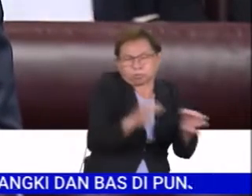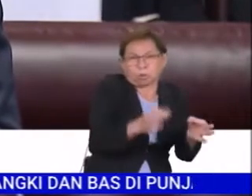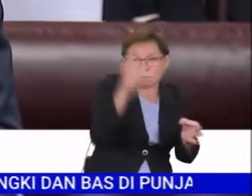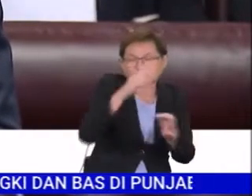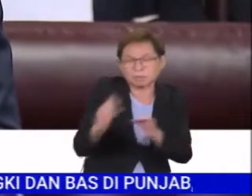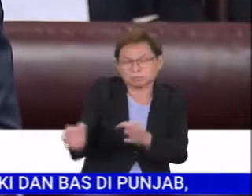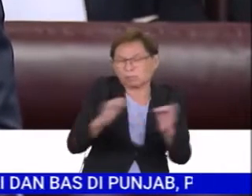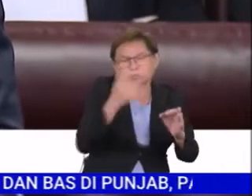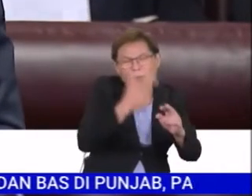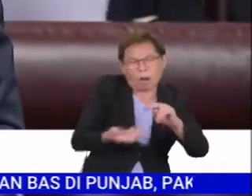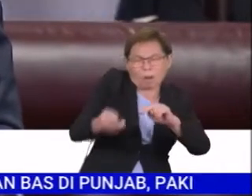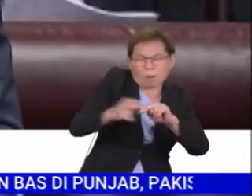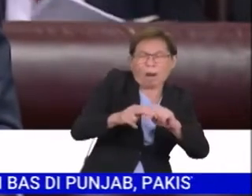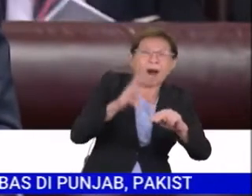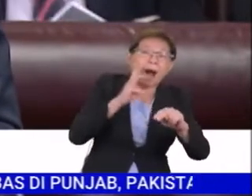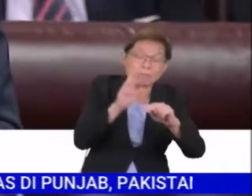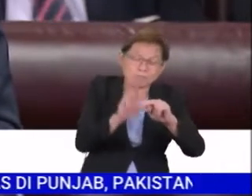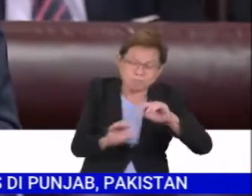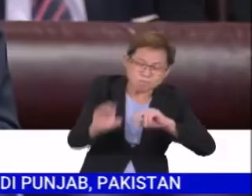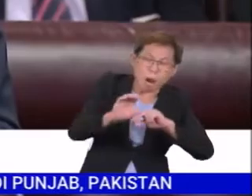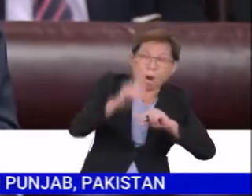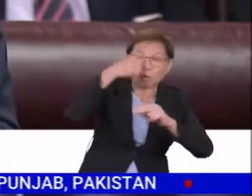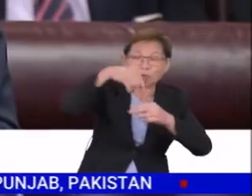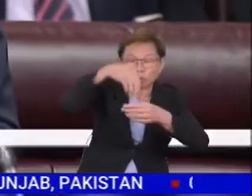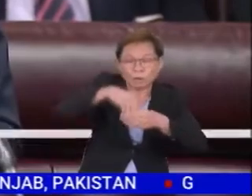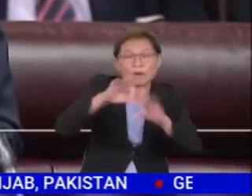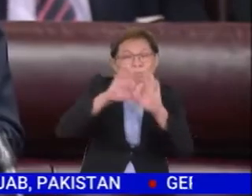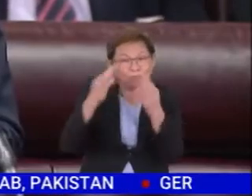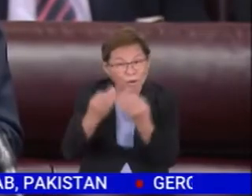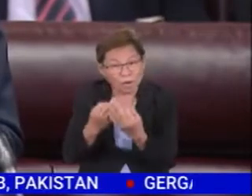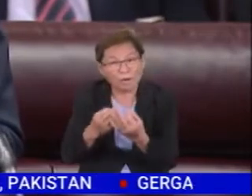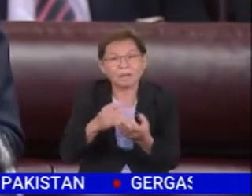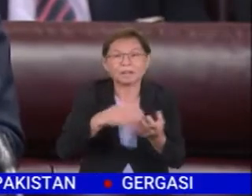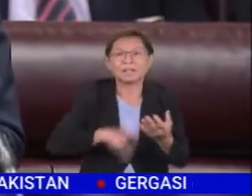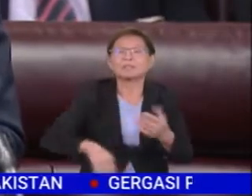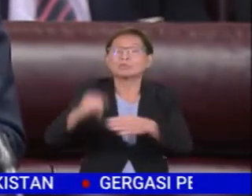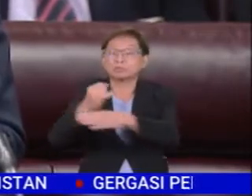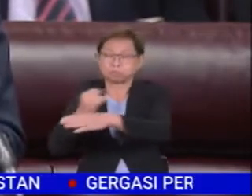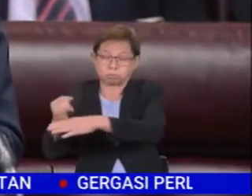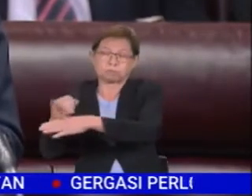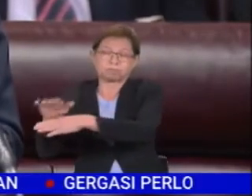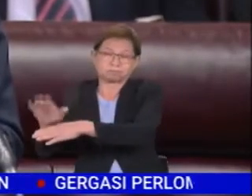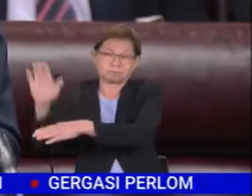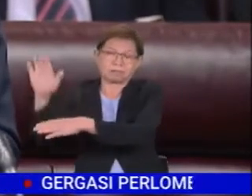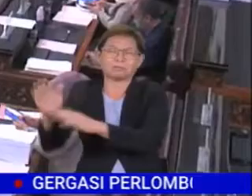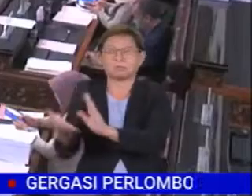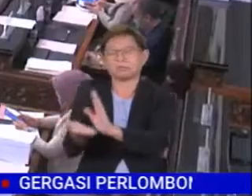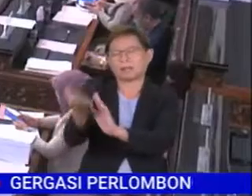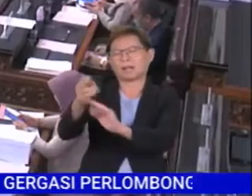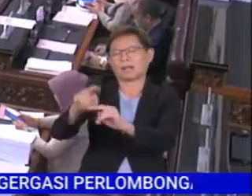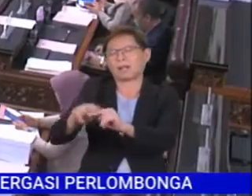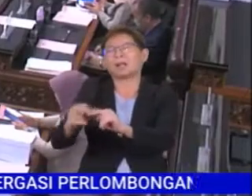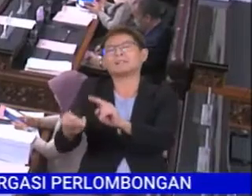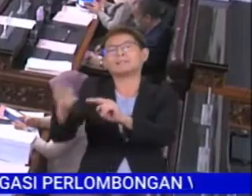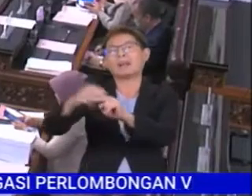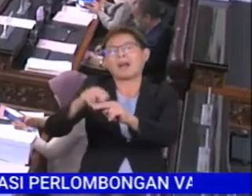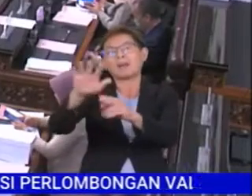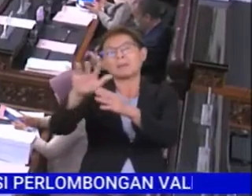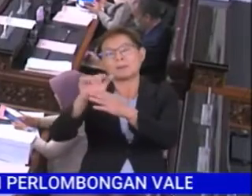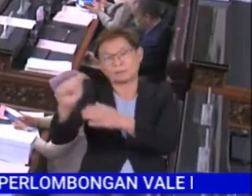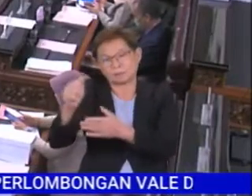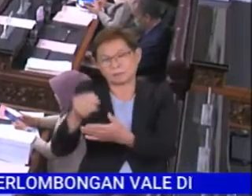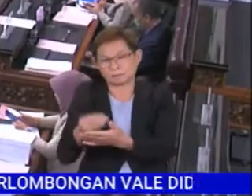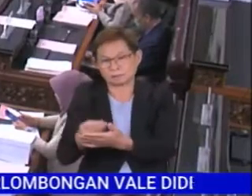ataupun tidak naik dari untuk domestik sedang kitanya bagi kawasan-kawasan industri itupun kenaikan sekali minggu itu base Pada